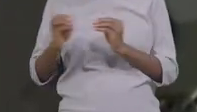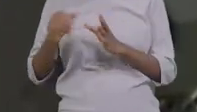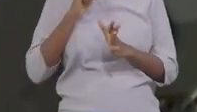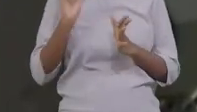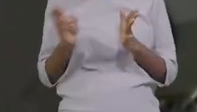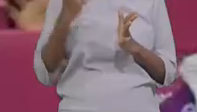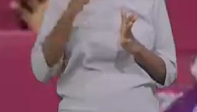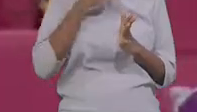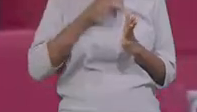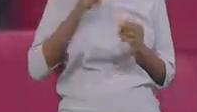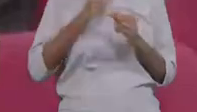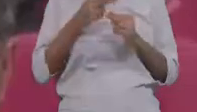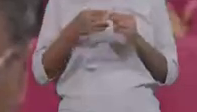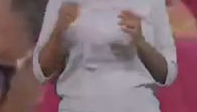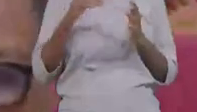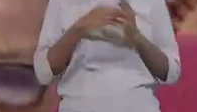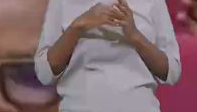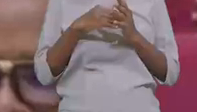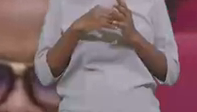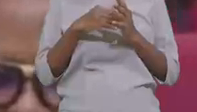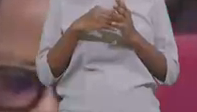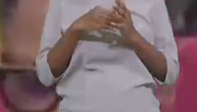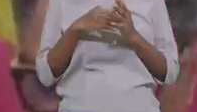ordonné. N'utilise plus les anciens noms.